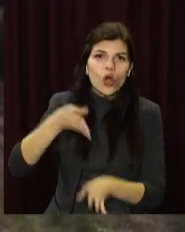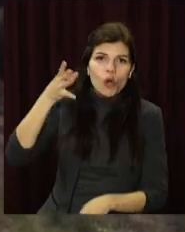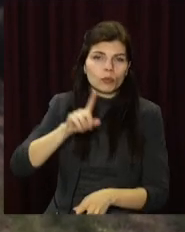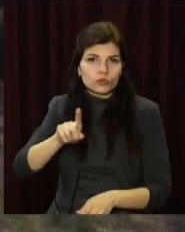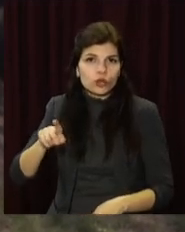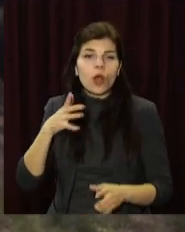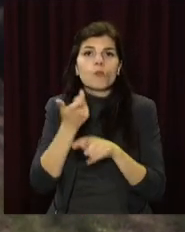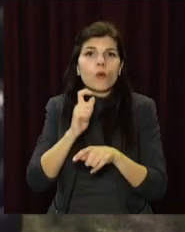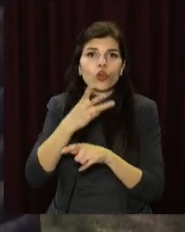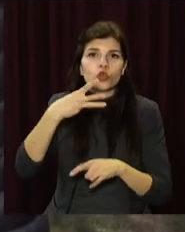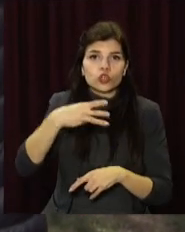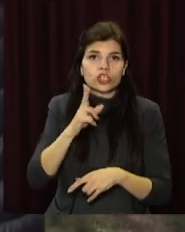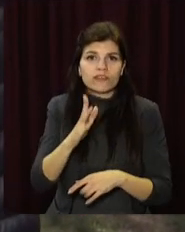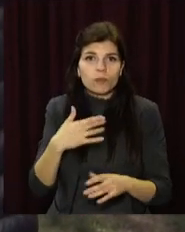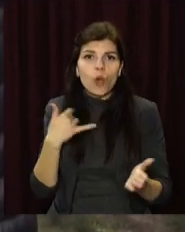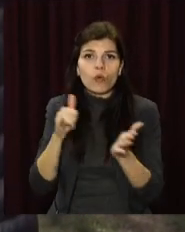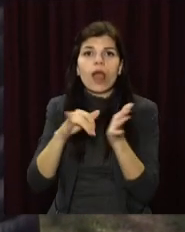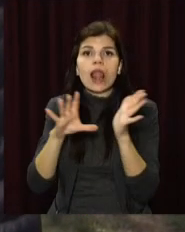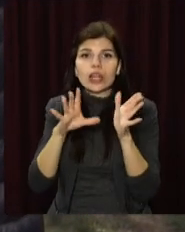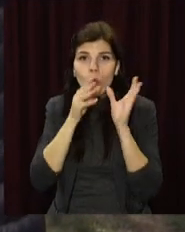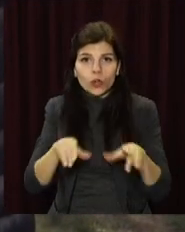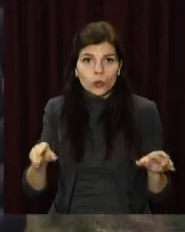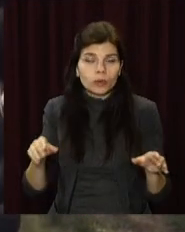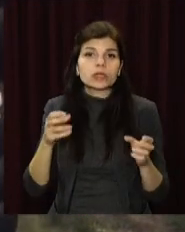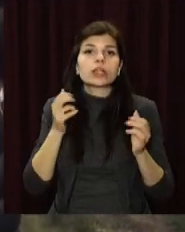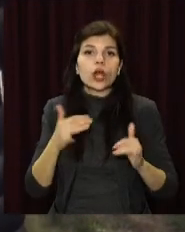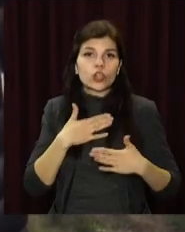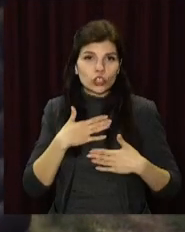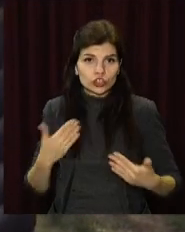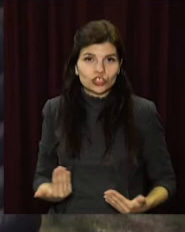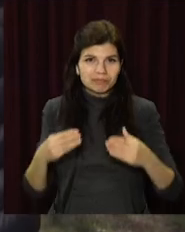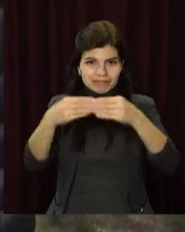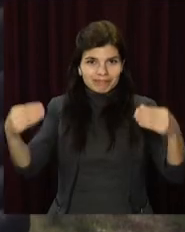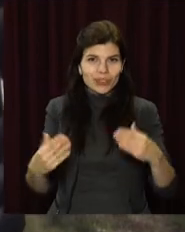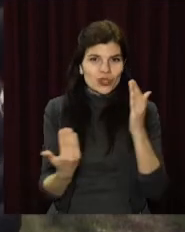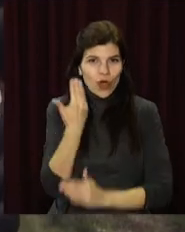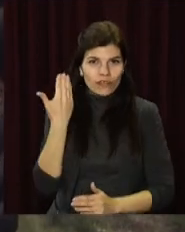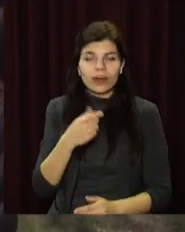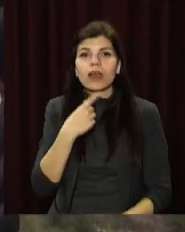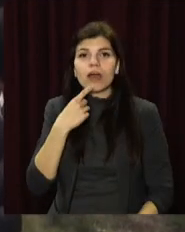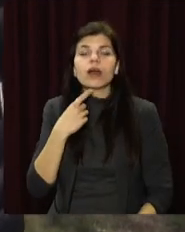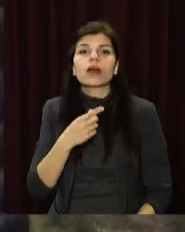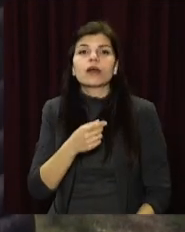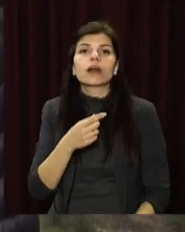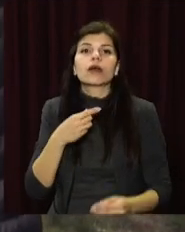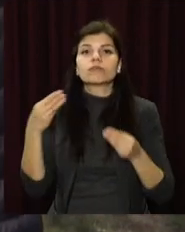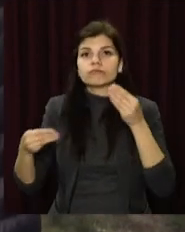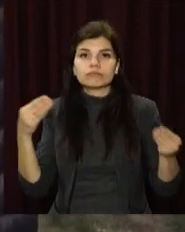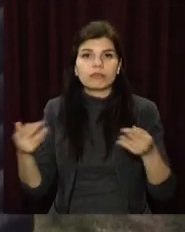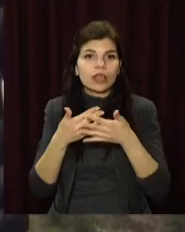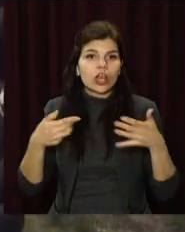чем в 3000 квартир мы установили электроотопление для наших жителей. Дополнительно в течение отопительного сезона раздали